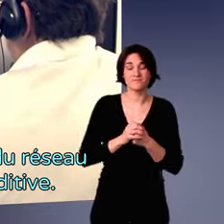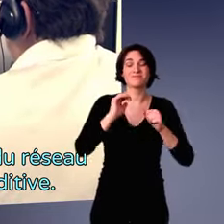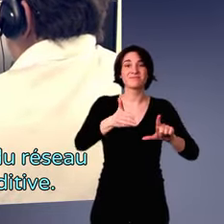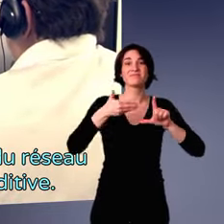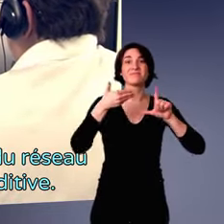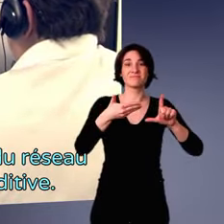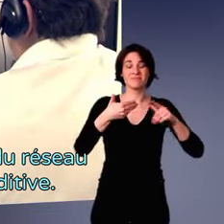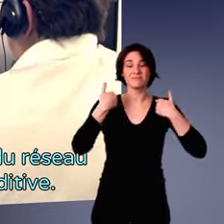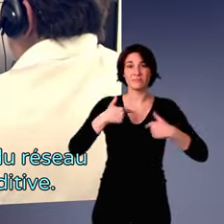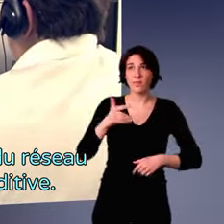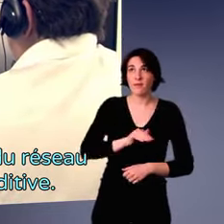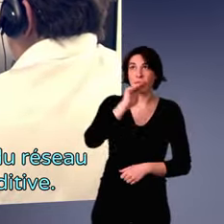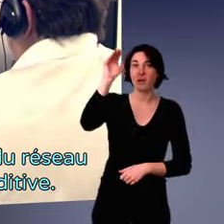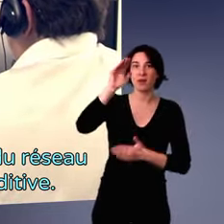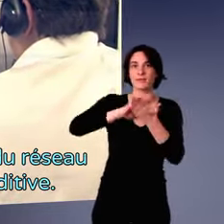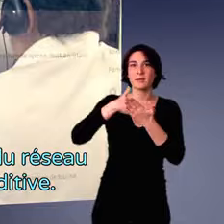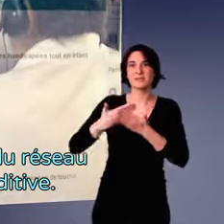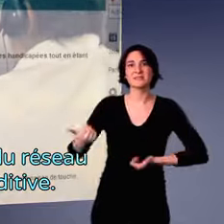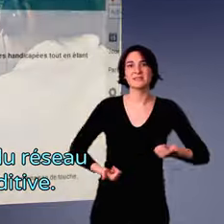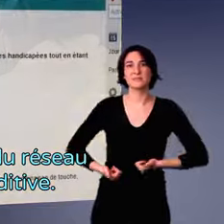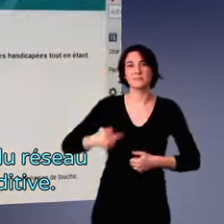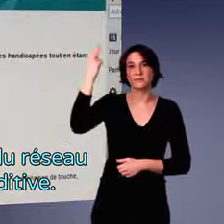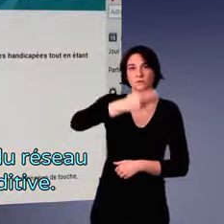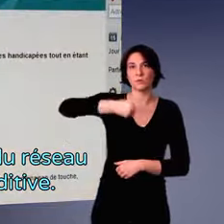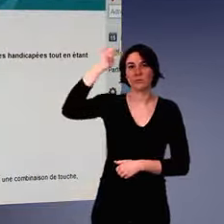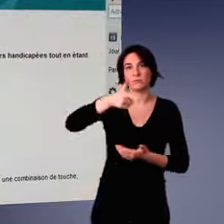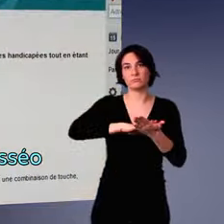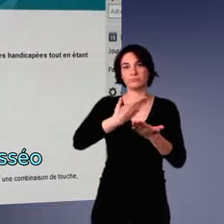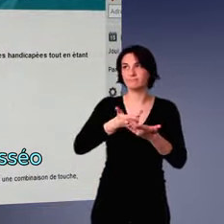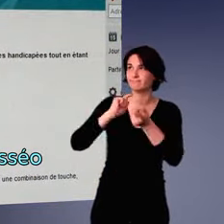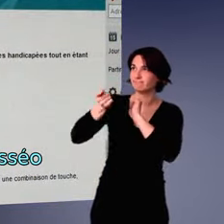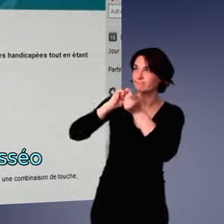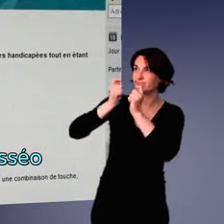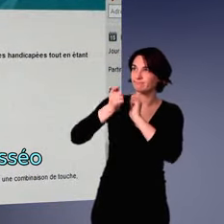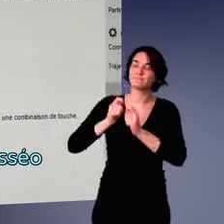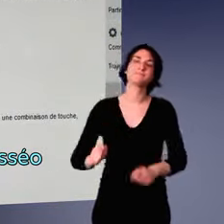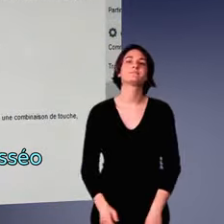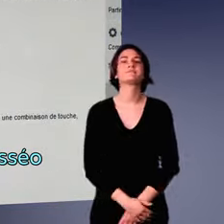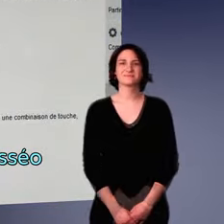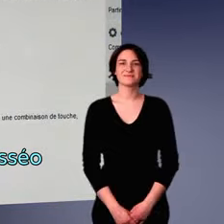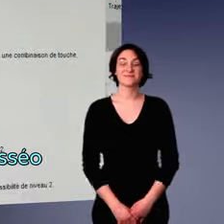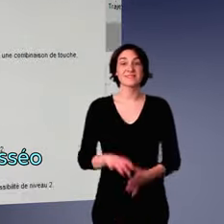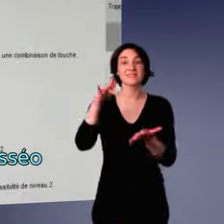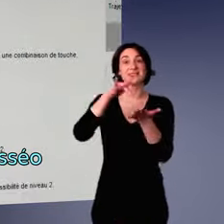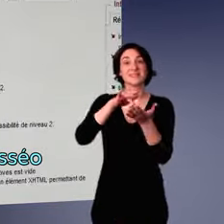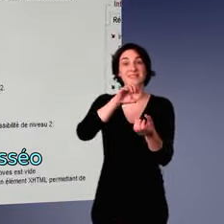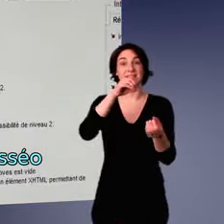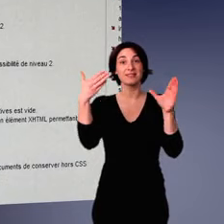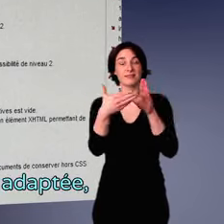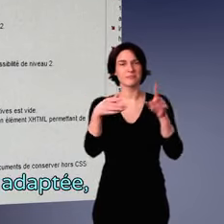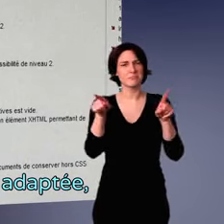lien entre l'agent du réseau et l'usager en déficience auditive enfin le site Internet de ticoo a été